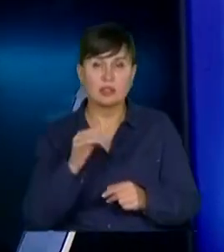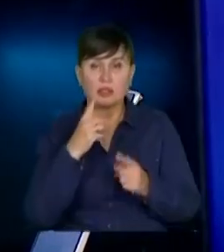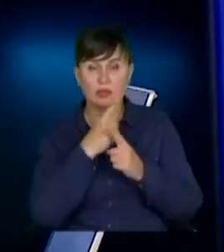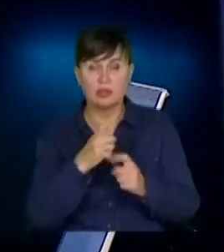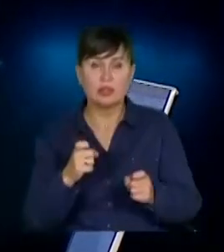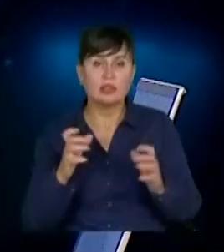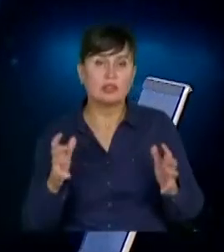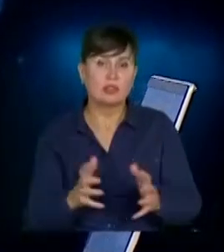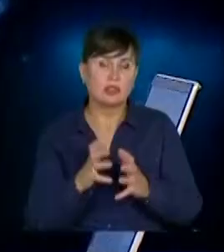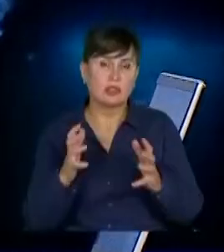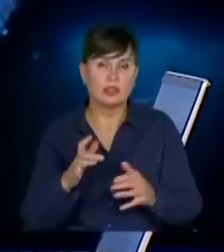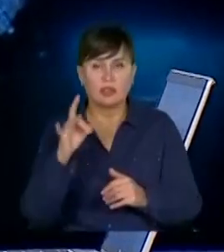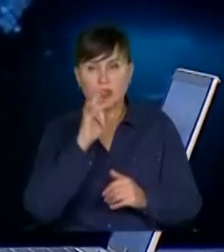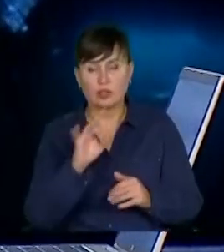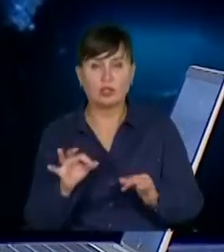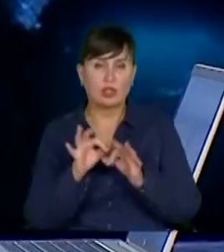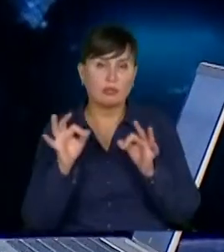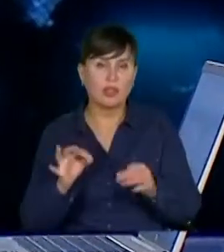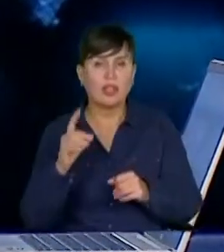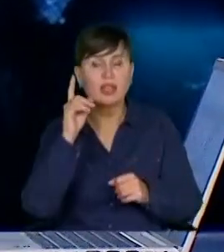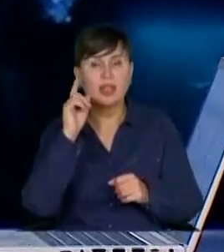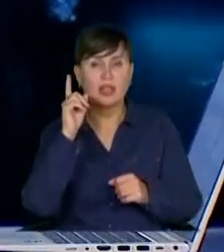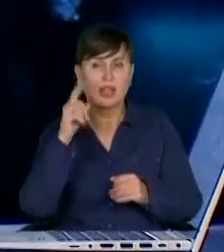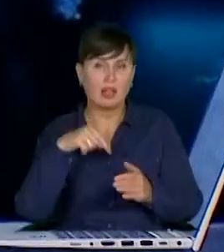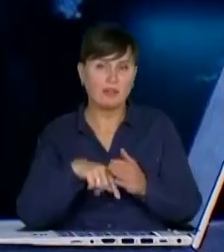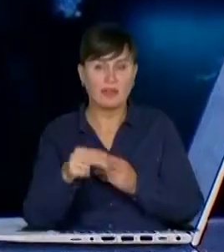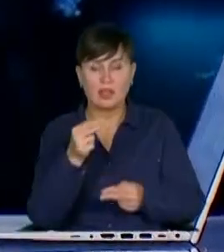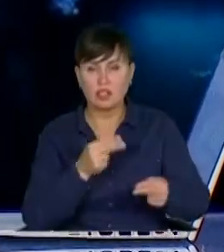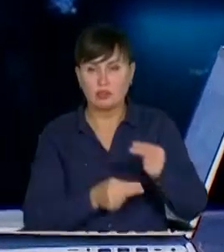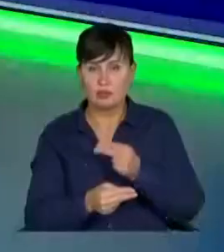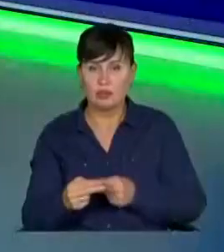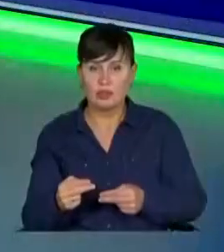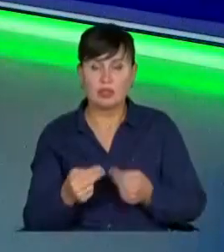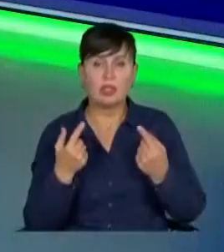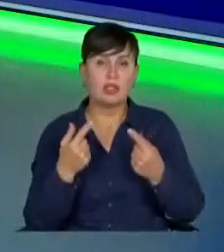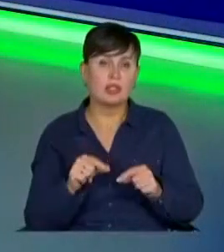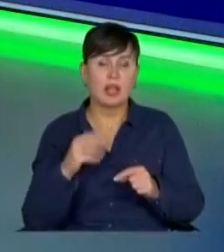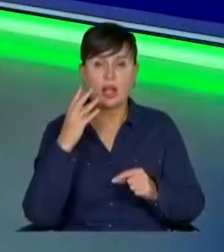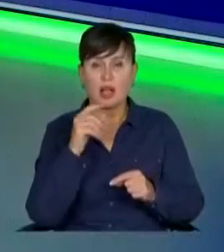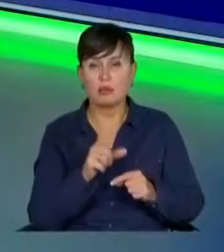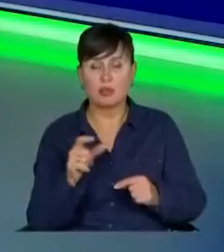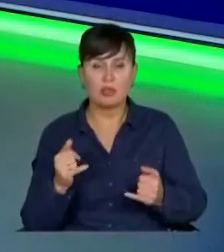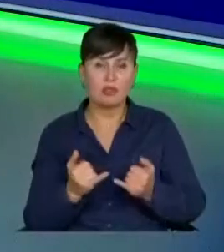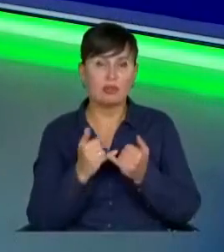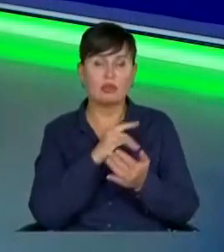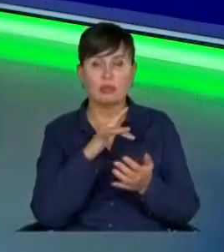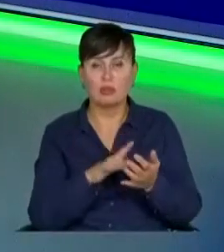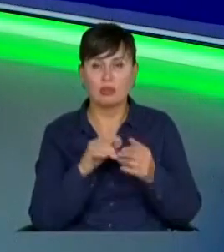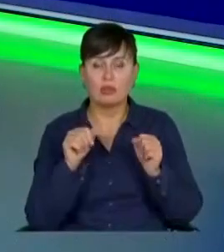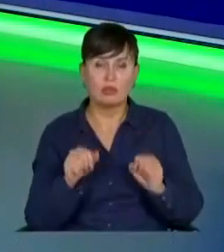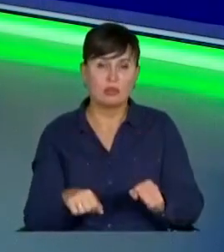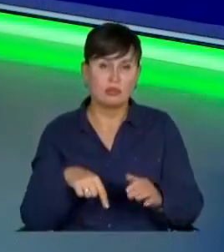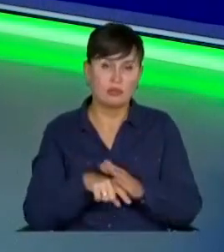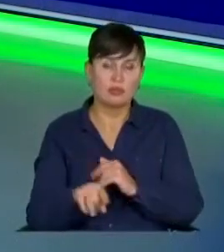сохранить наиболее выдающиеся образцы древней наскальной живописи. Где алматинцы и гости города смогут окунуться